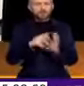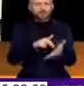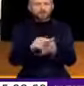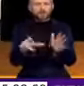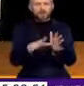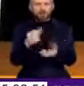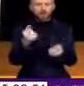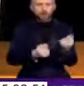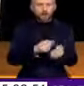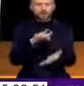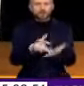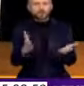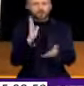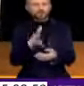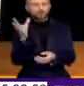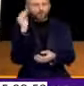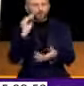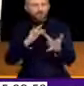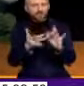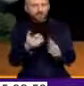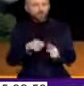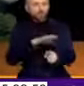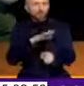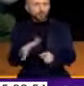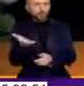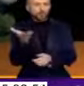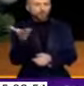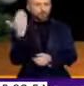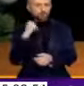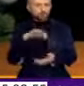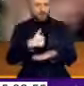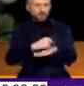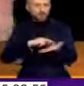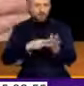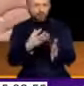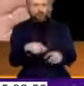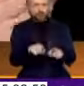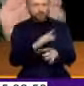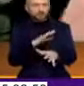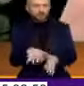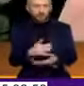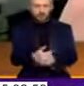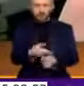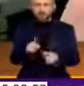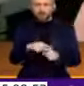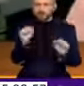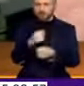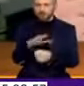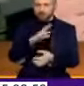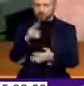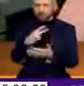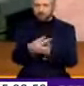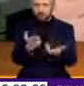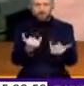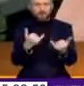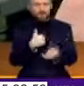електрокарів. Місто, яке буде враховувати інтернет. Бо цього не було в минулому генеральному плані. Ще таких не тому було. Що це неможливо було передбачити. Зараз